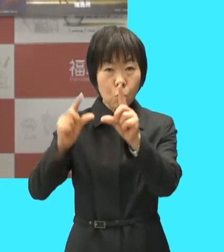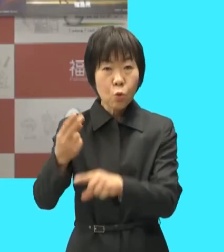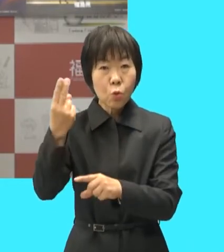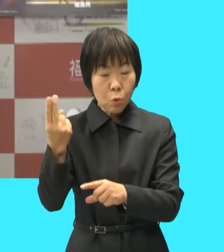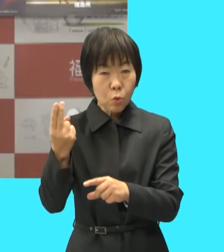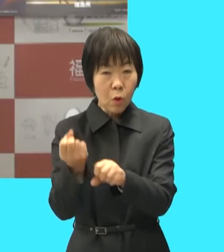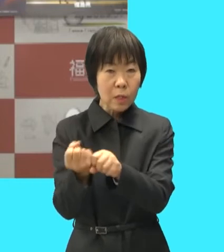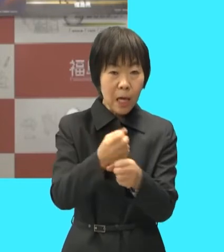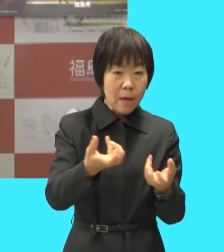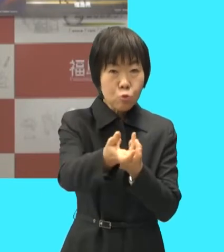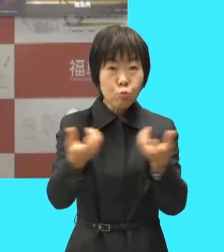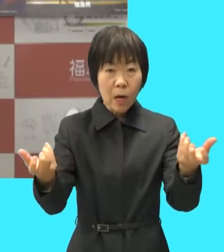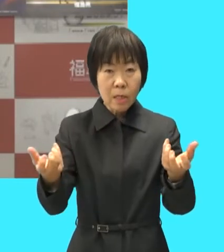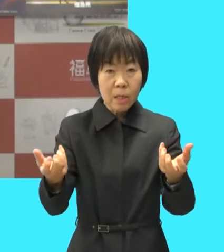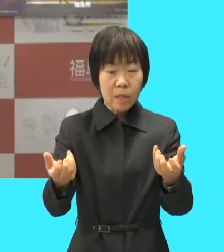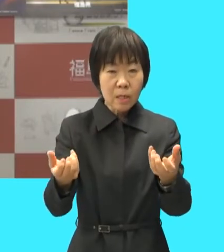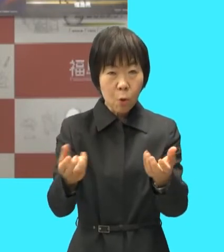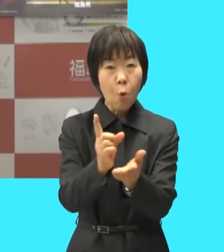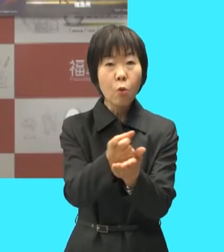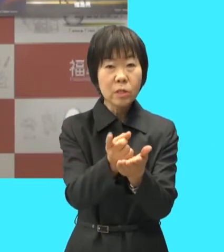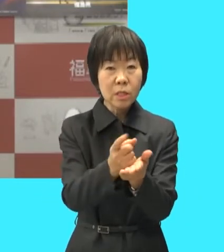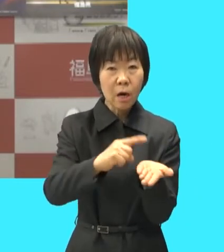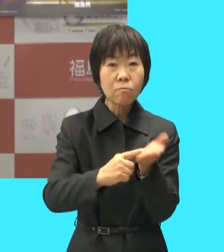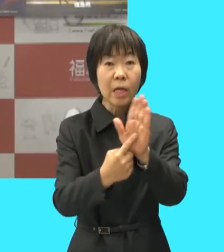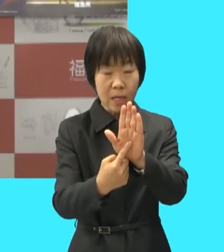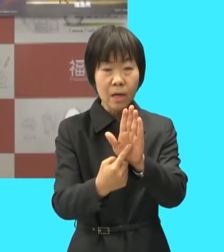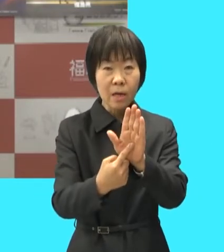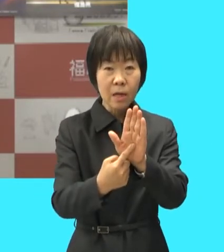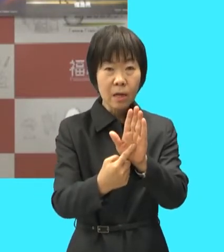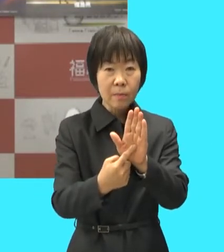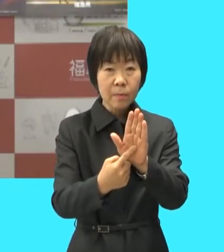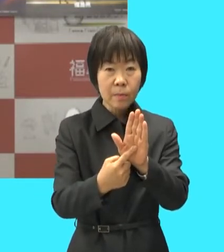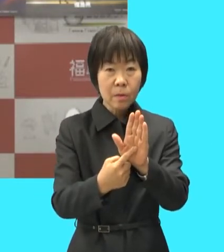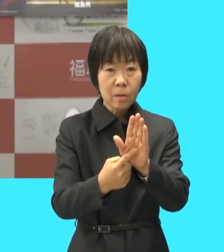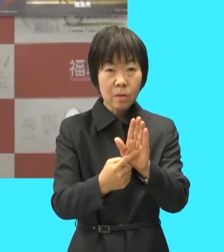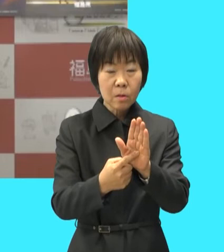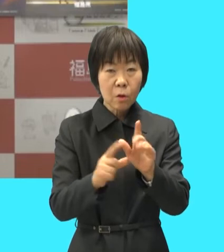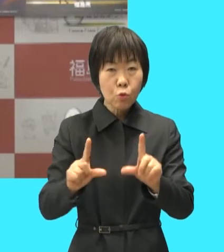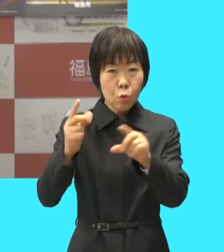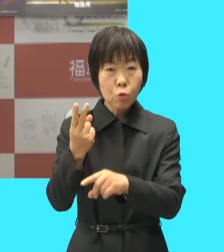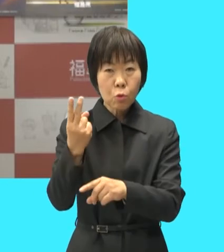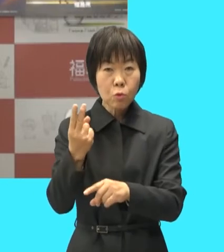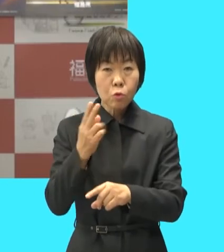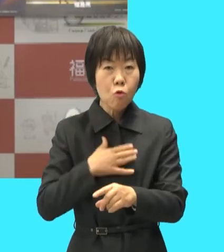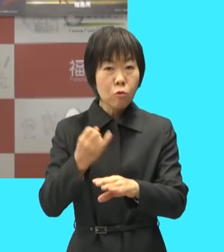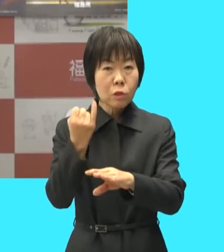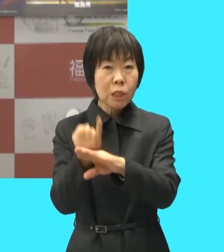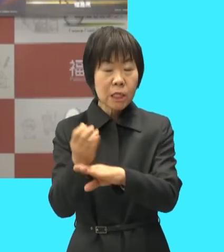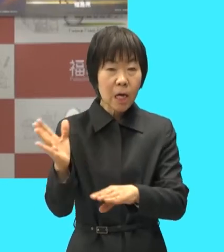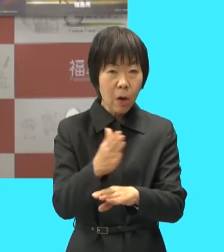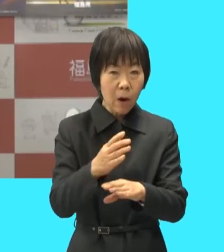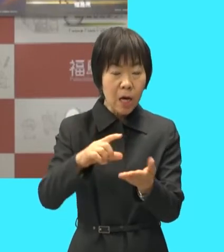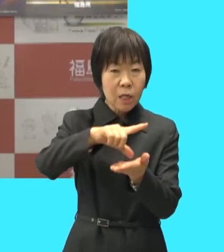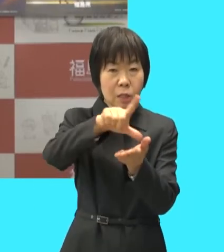分配というのが決まりまして、いや決まったというか、まあ、方針が出て、都知事からはその地方分権が死んだというふう